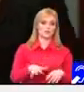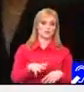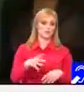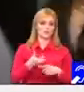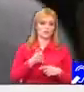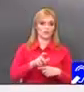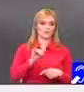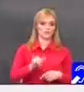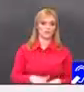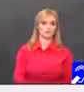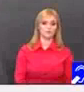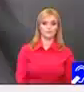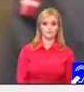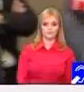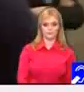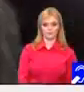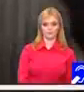extreme a violenței.